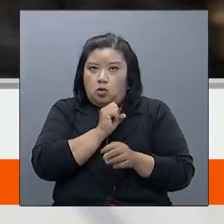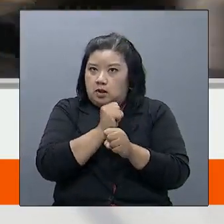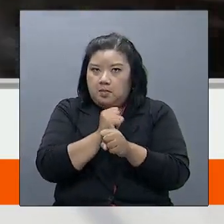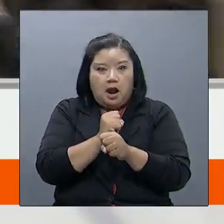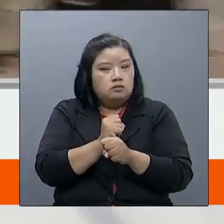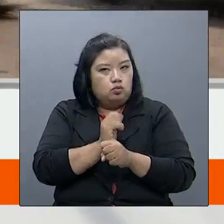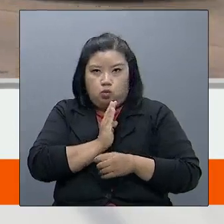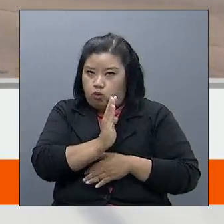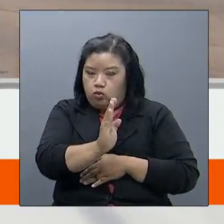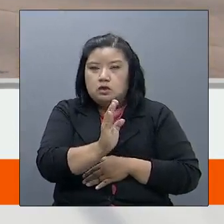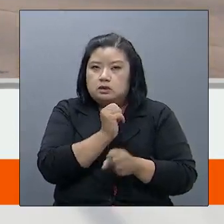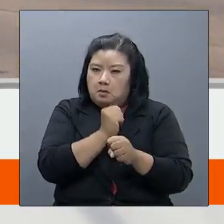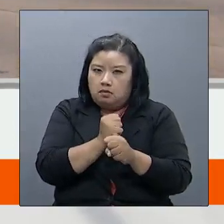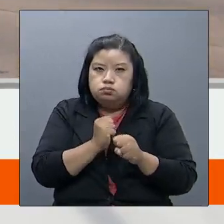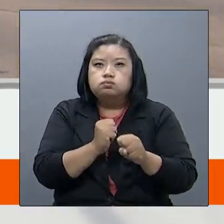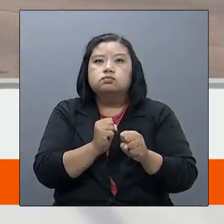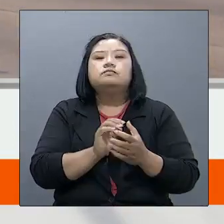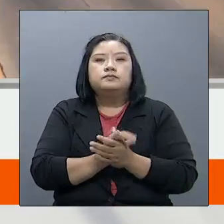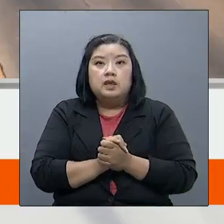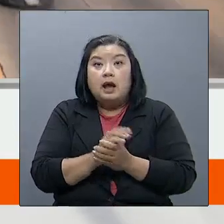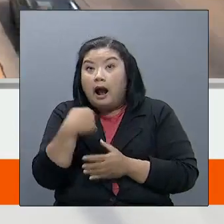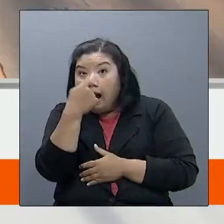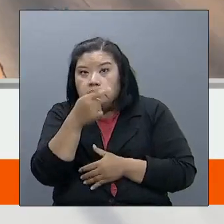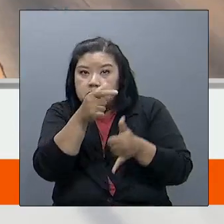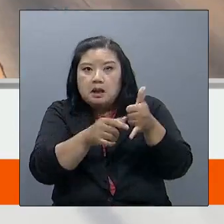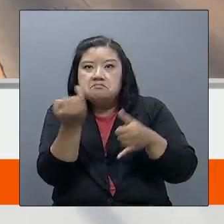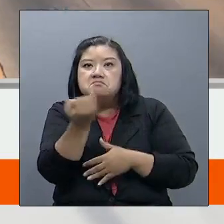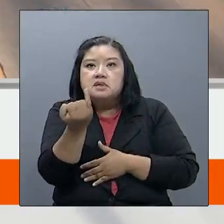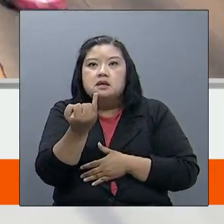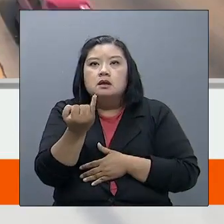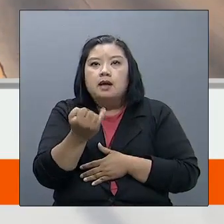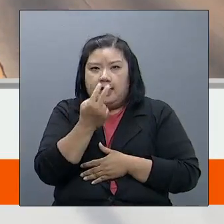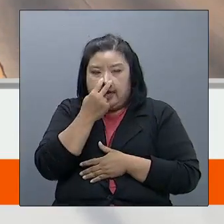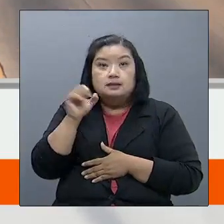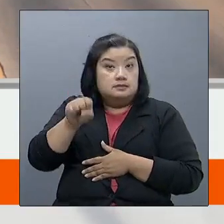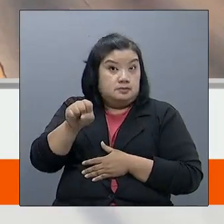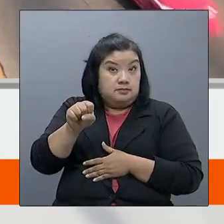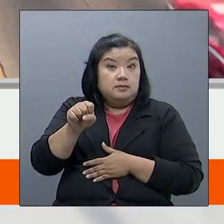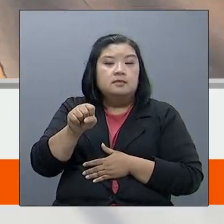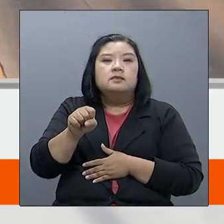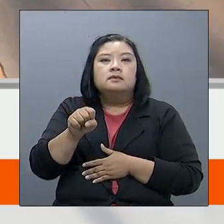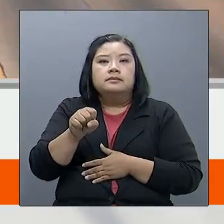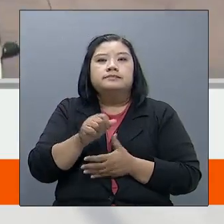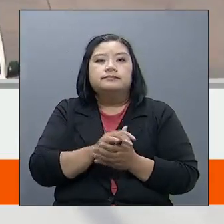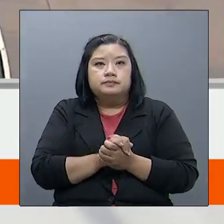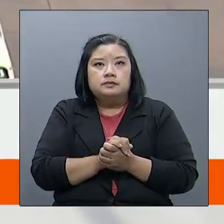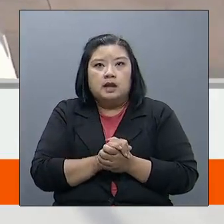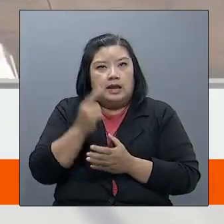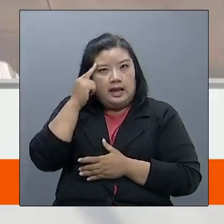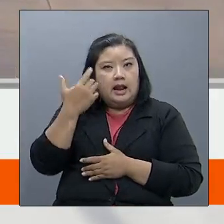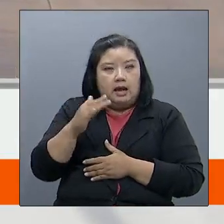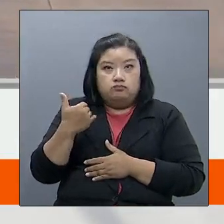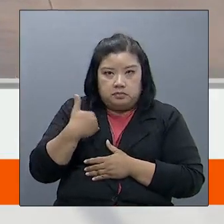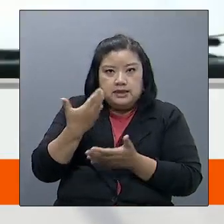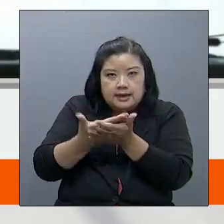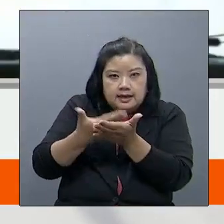ไปนะครับส่วนที่มันเลวเรารู้เราเห็นอยู่ทุกวันนี้นะครับนะครับมีการเรียกเก็บสวย